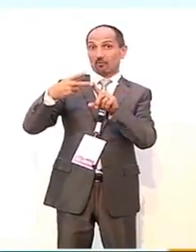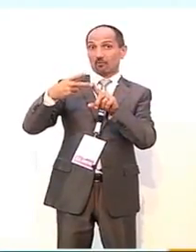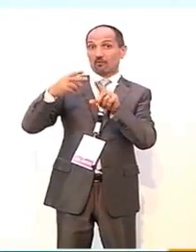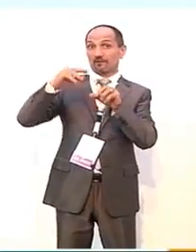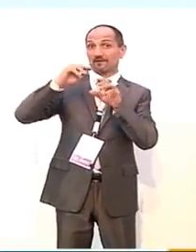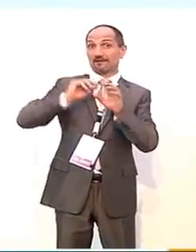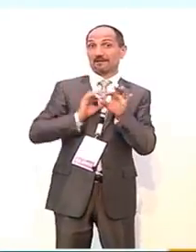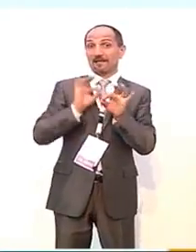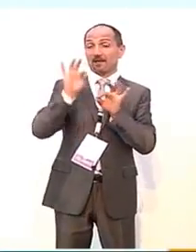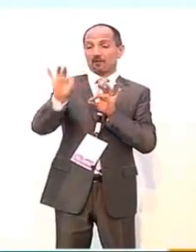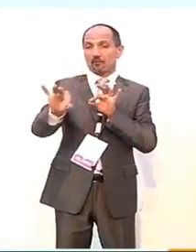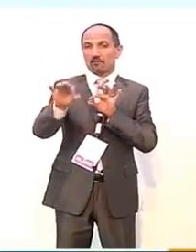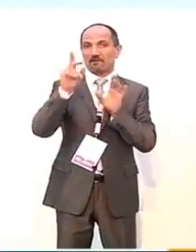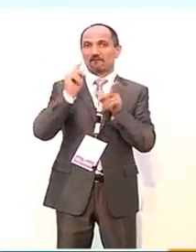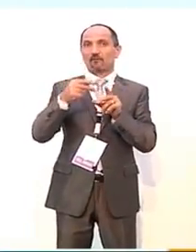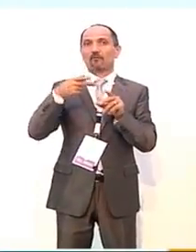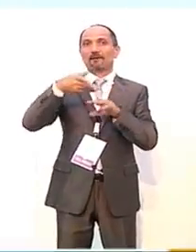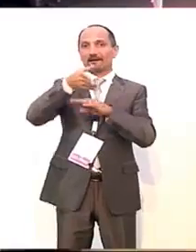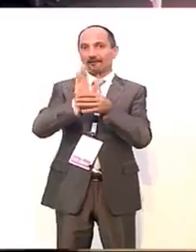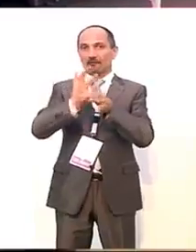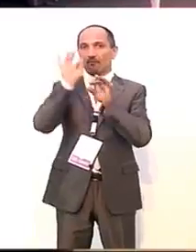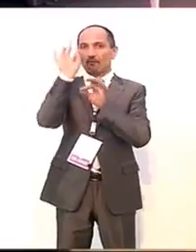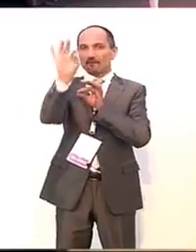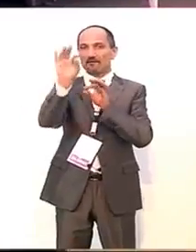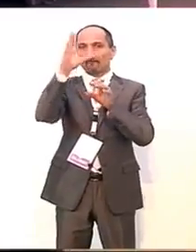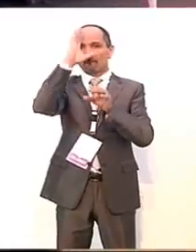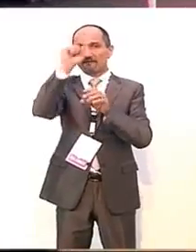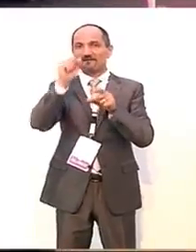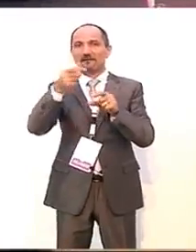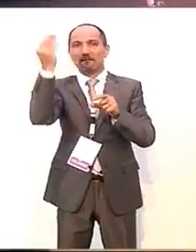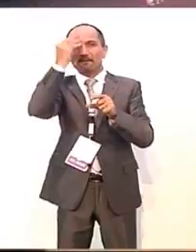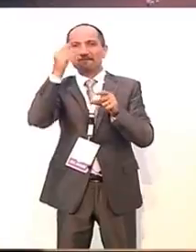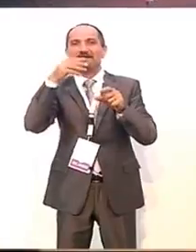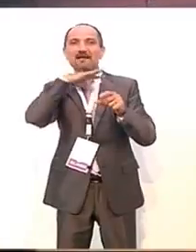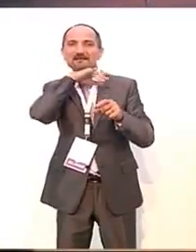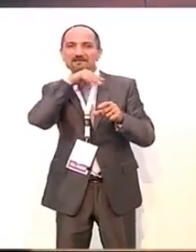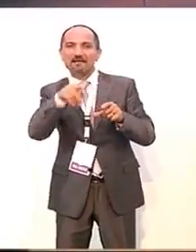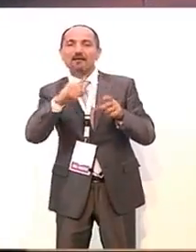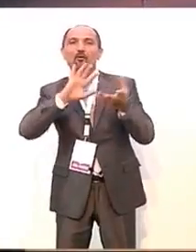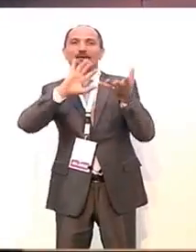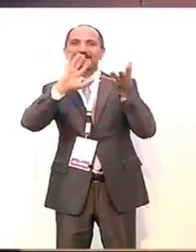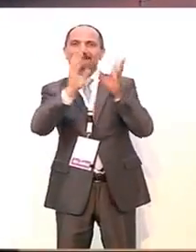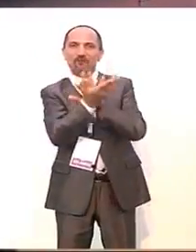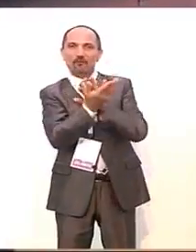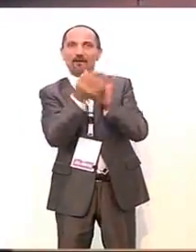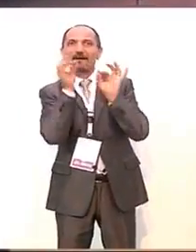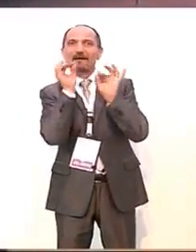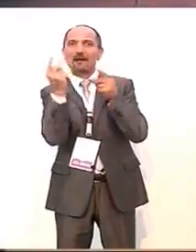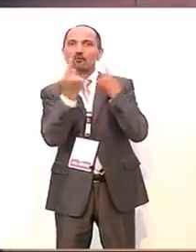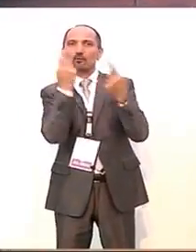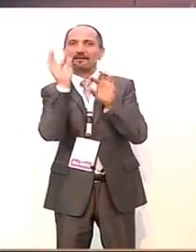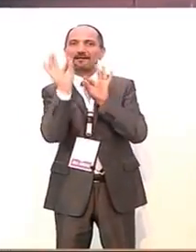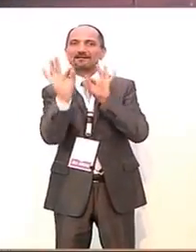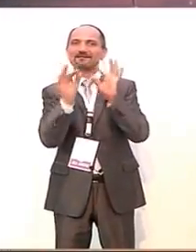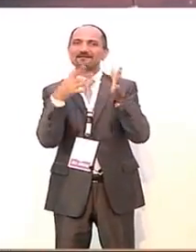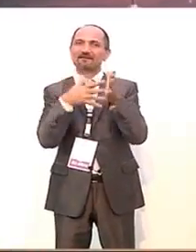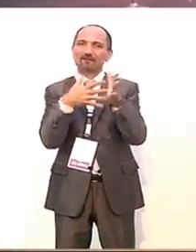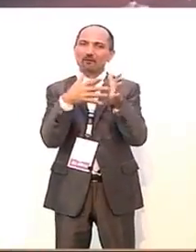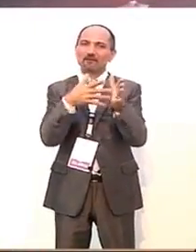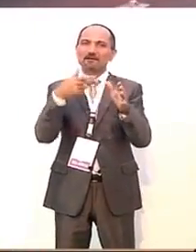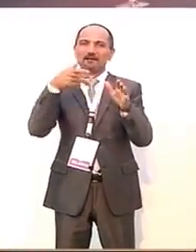in età scolastica e in età universitaria. Penso agli anziani, come trasformare alcune difficoltà